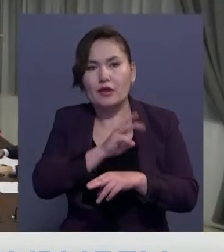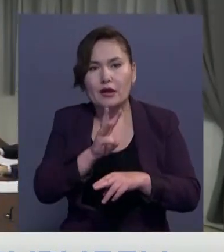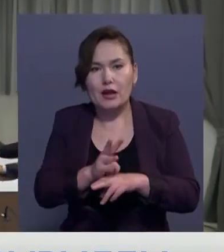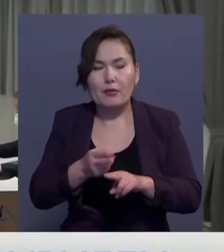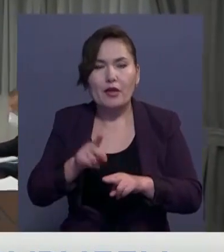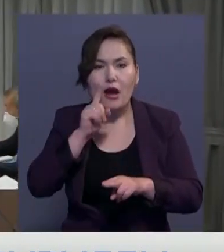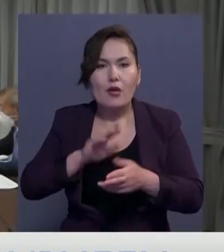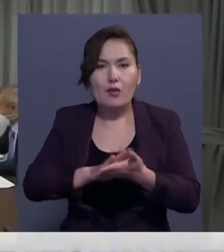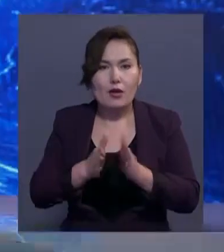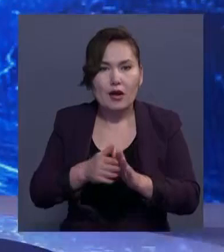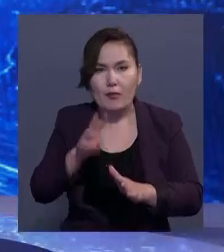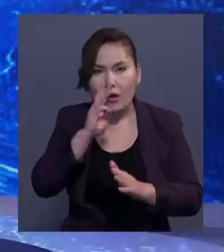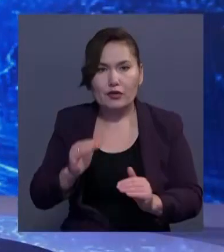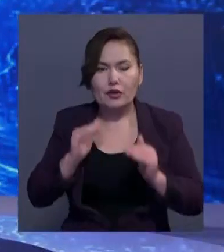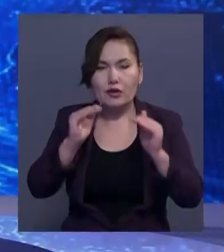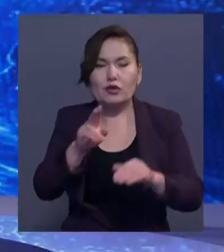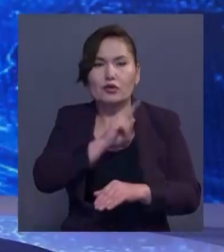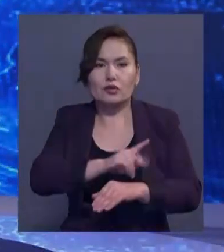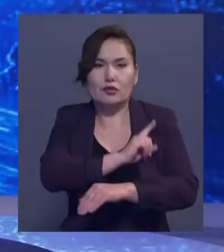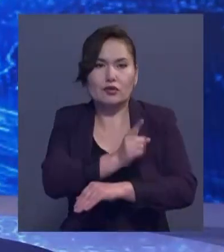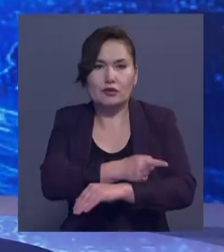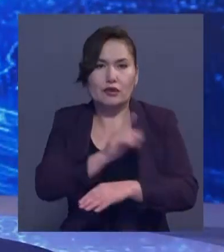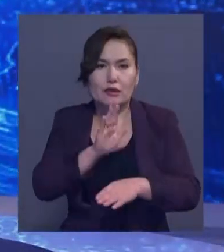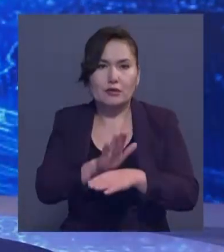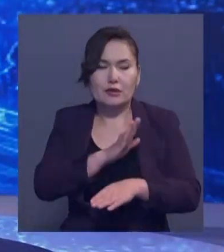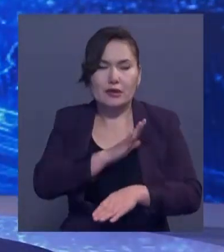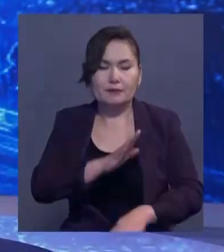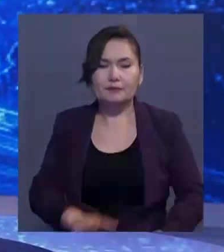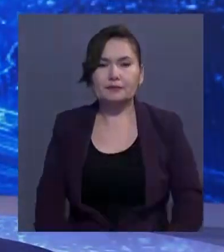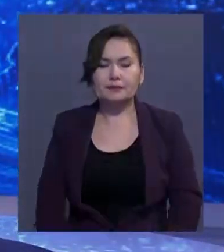үшін жағдай жасау бойынша жұмысты күшейтуді тапсырды.